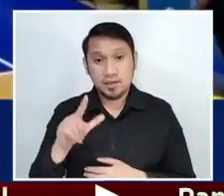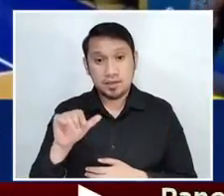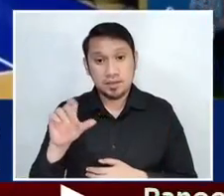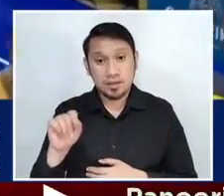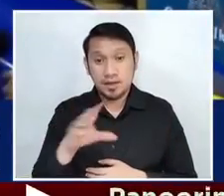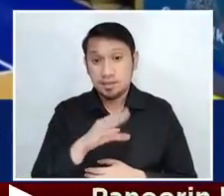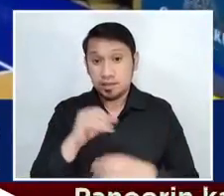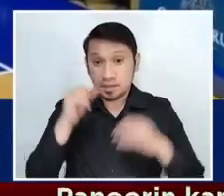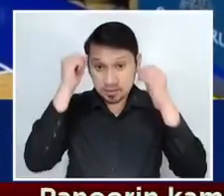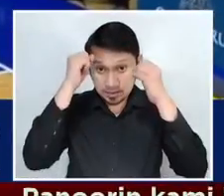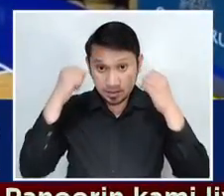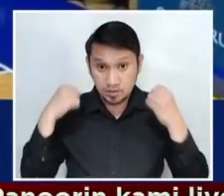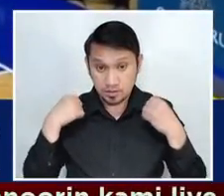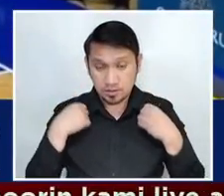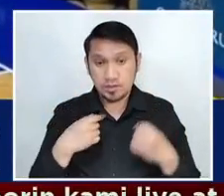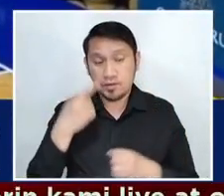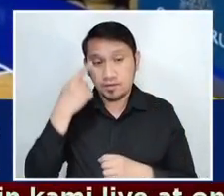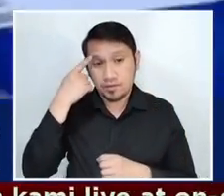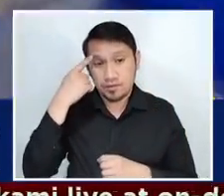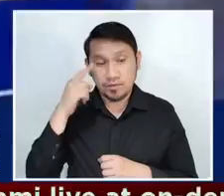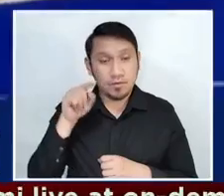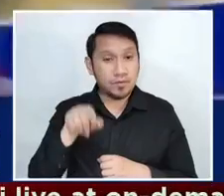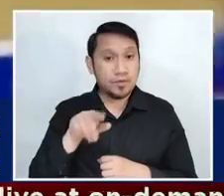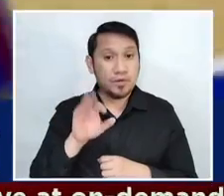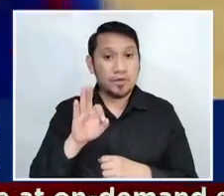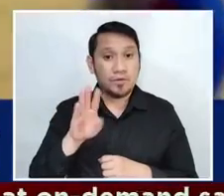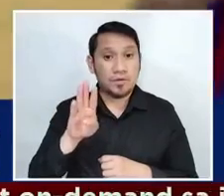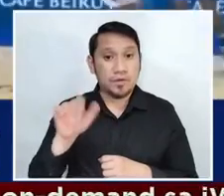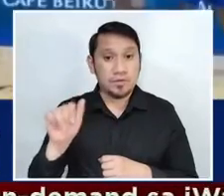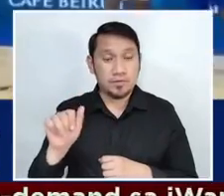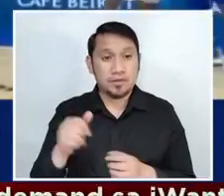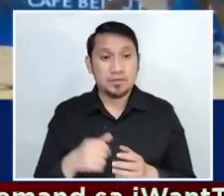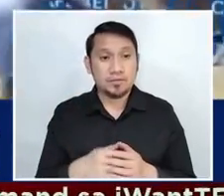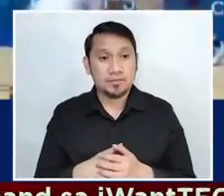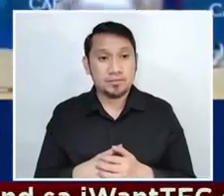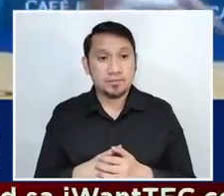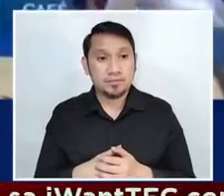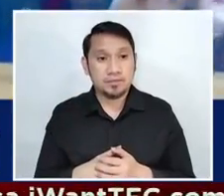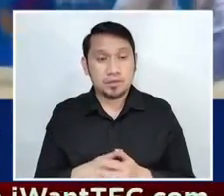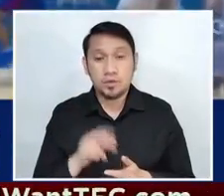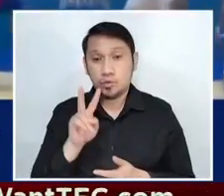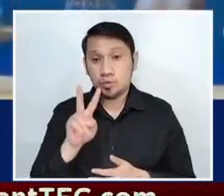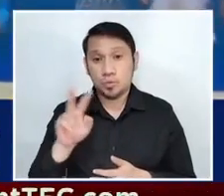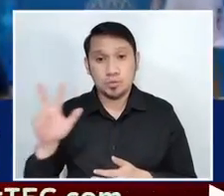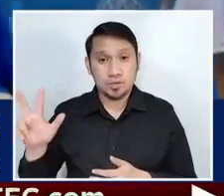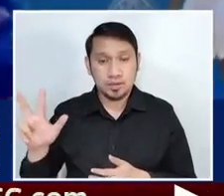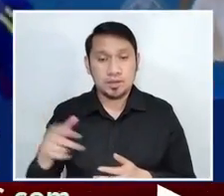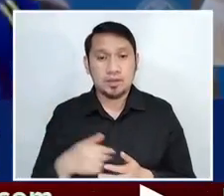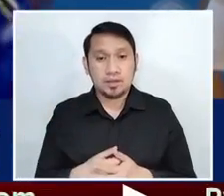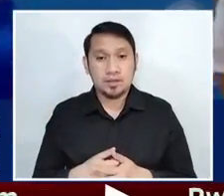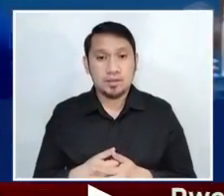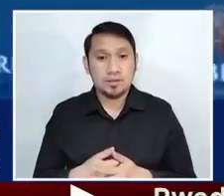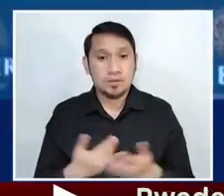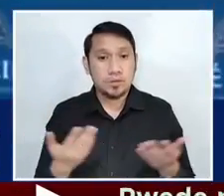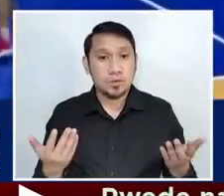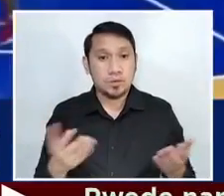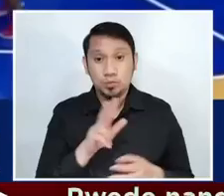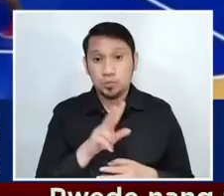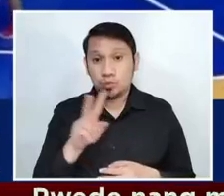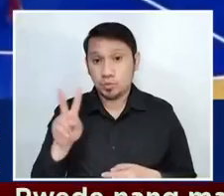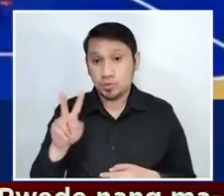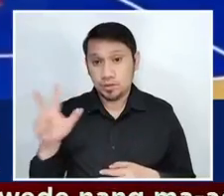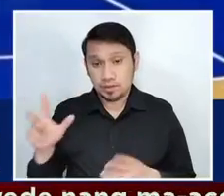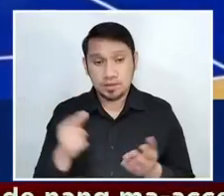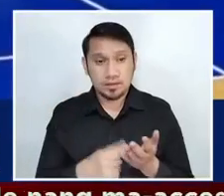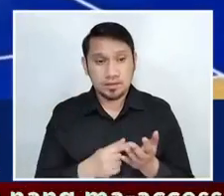Arabia para sa August window ng FIBA World Cup qualifiers. 2-3 na ang record ng Pilipinas sa Group E. Determinado ang